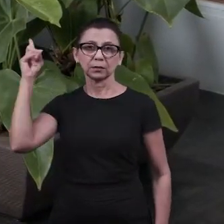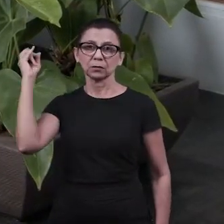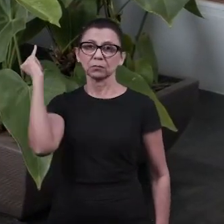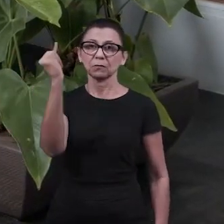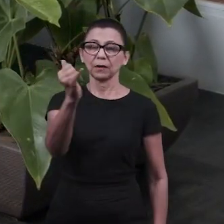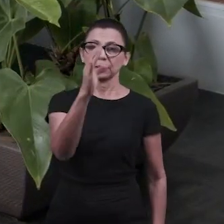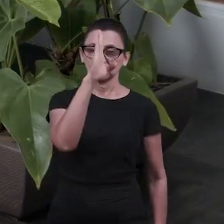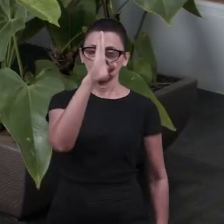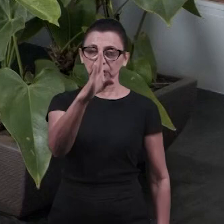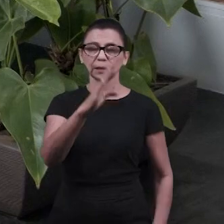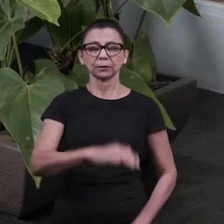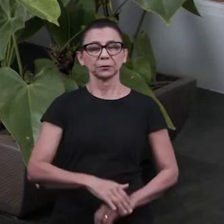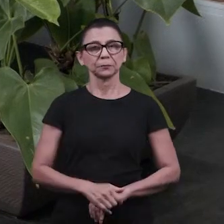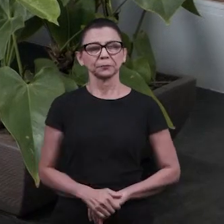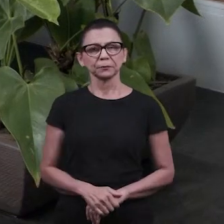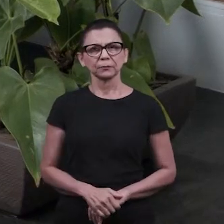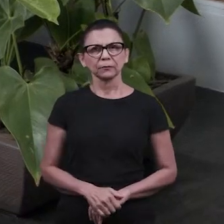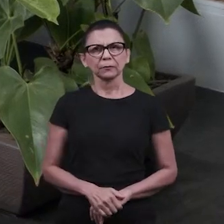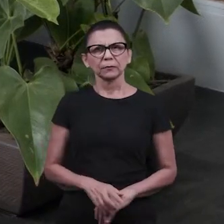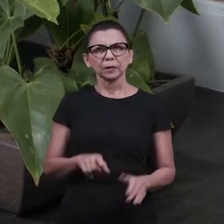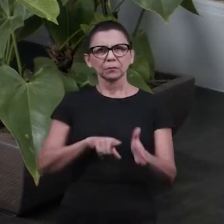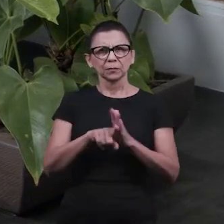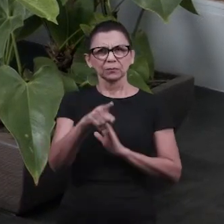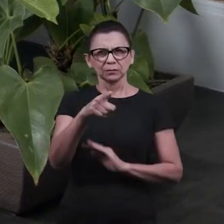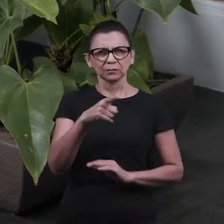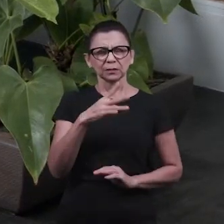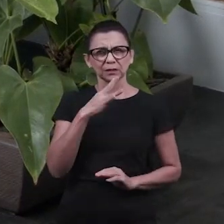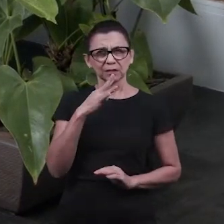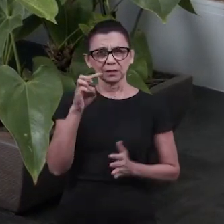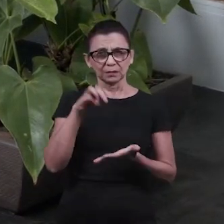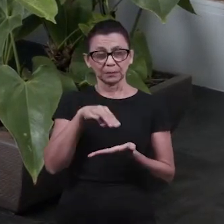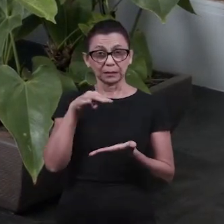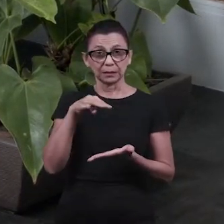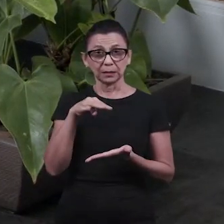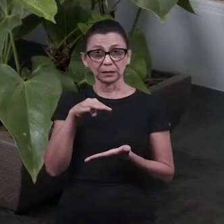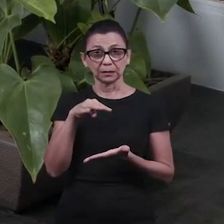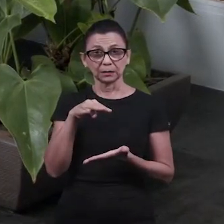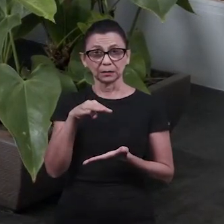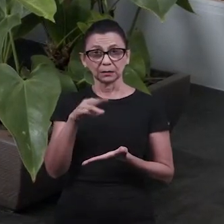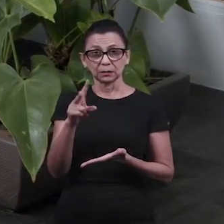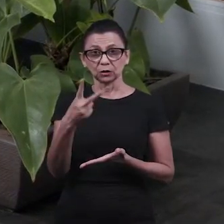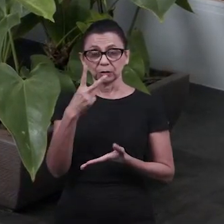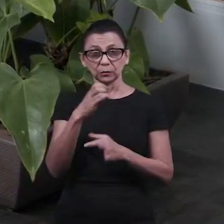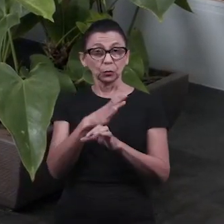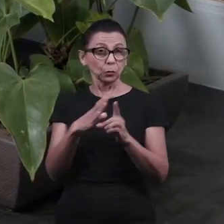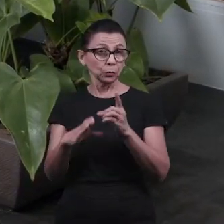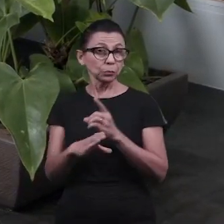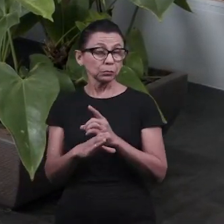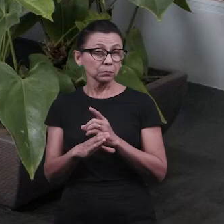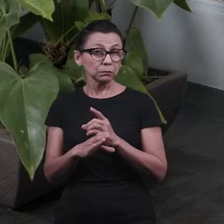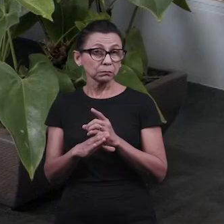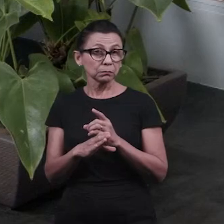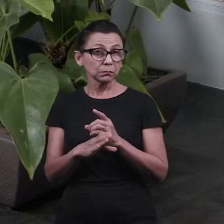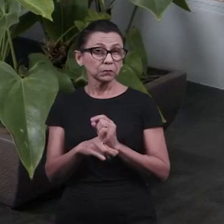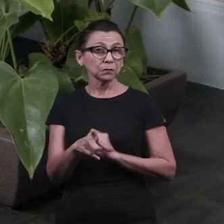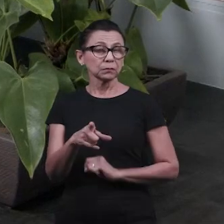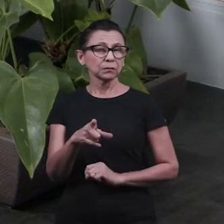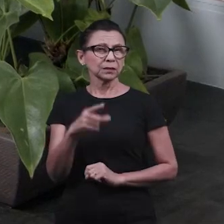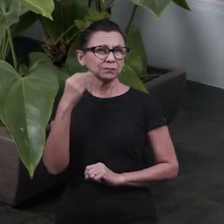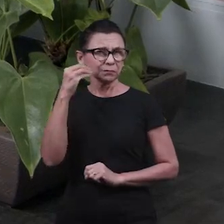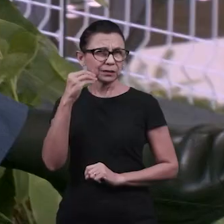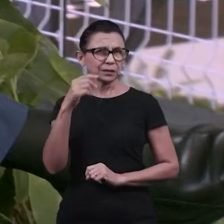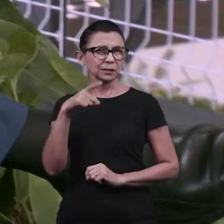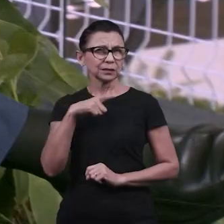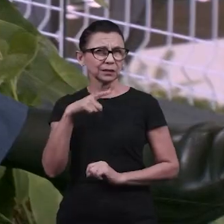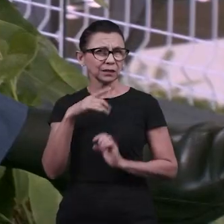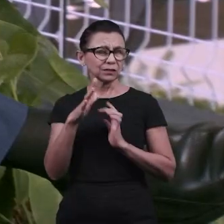Vous connaissez déjà l'église chrétienne Maranatha? Vous avez déjà assisté à nos cultes? Vous avez réellement une expérience